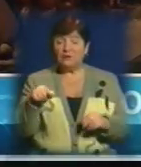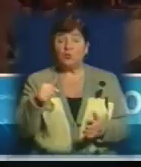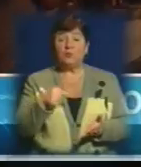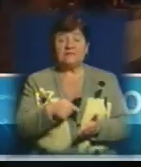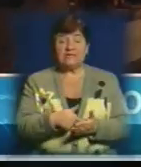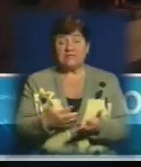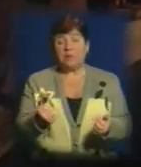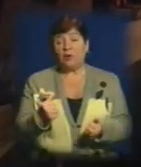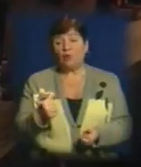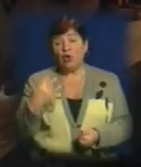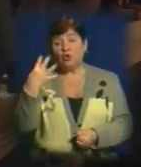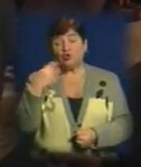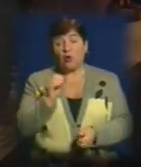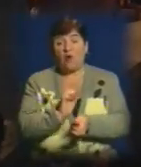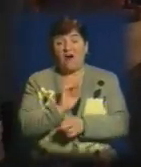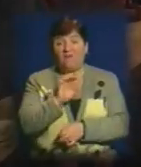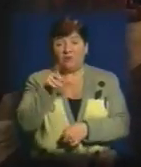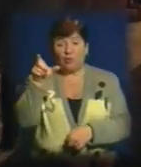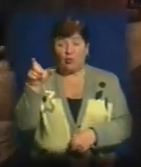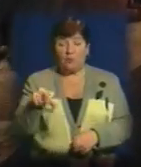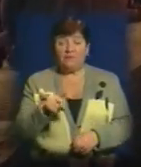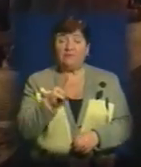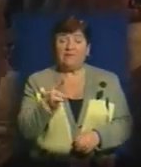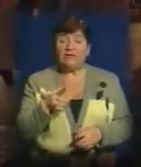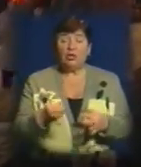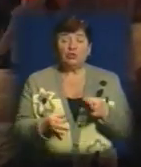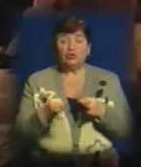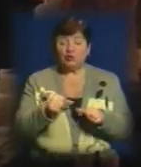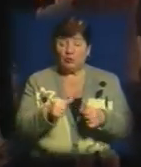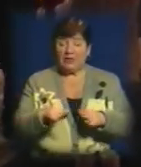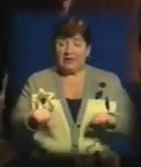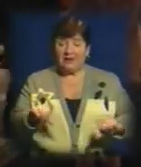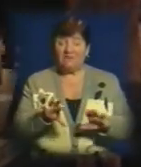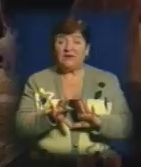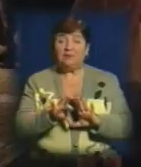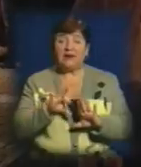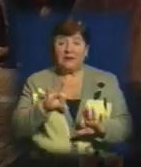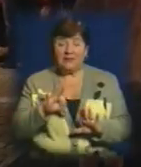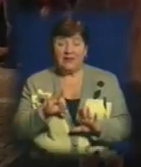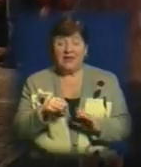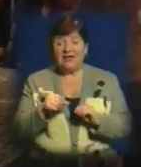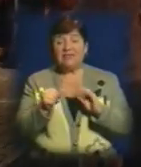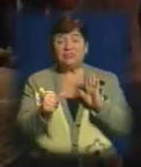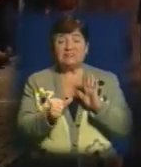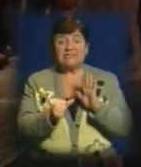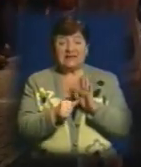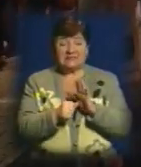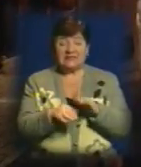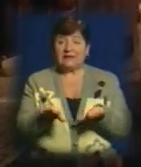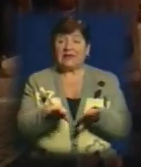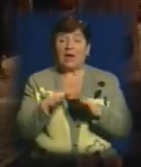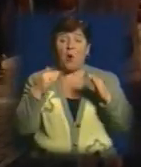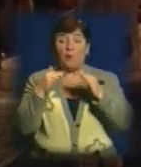року беруть участь 40 виноробів, кращих виноробів, яких журі відбирало на цей фестиваль. І 16 харчових будиночків,